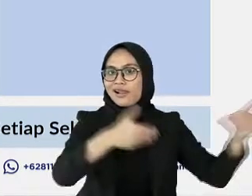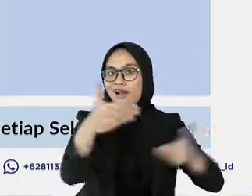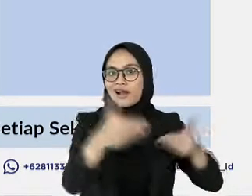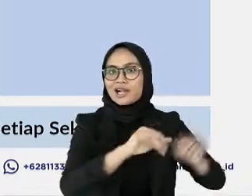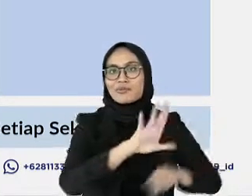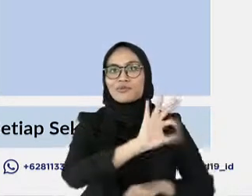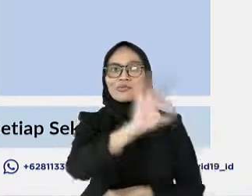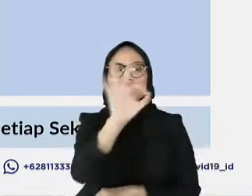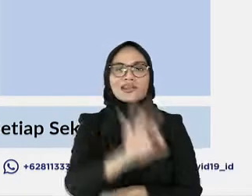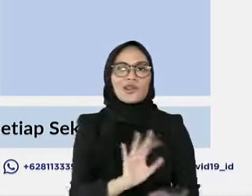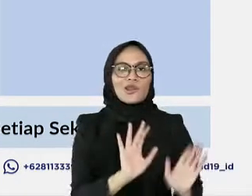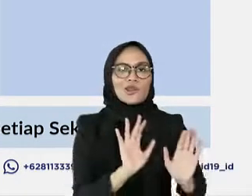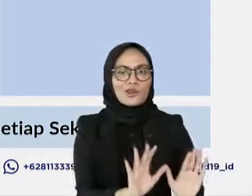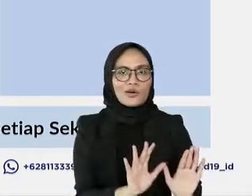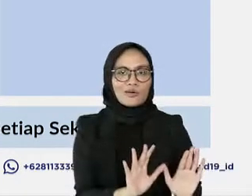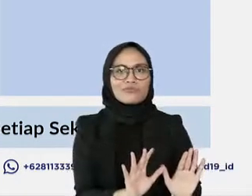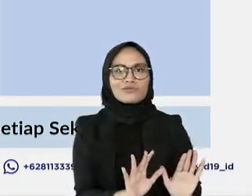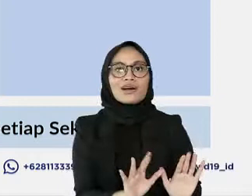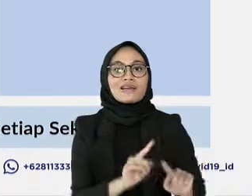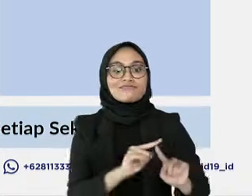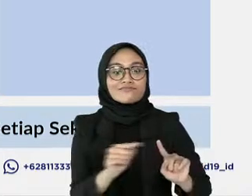durasi makan maksimal